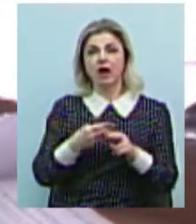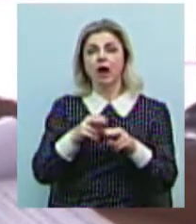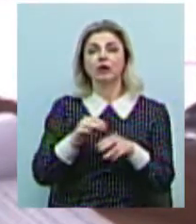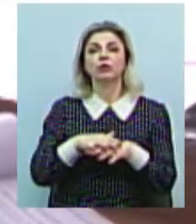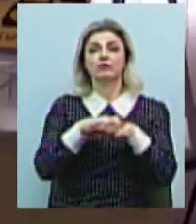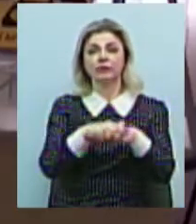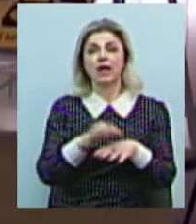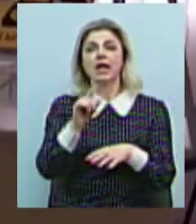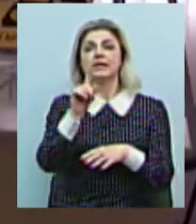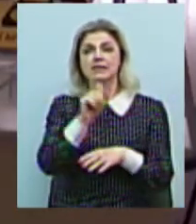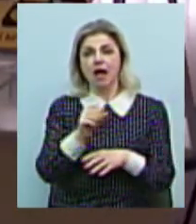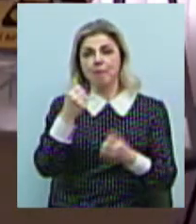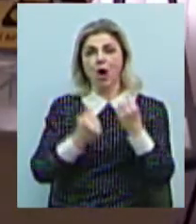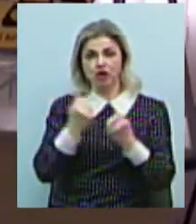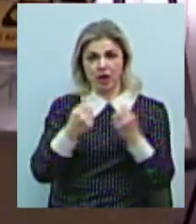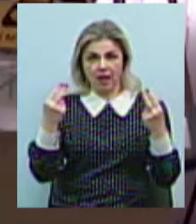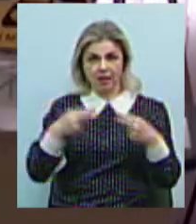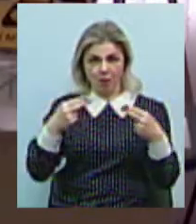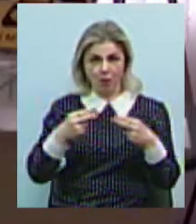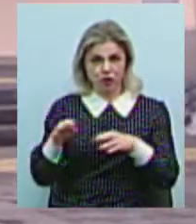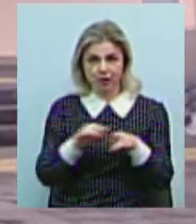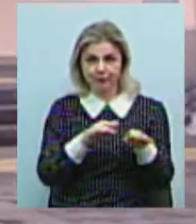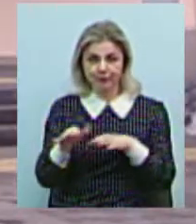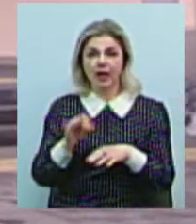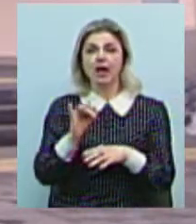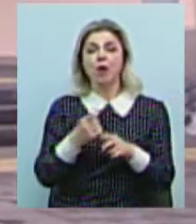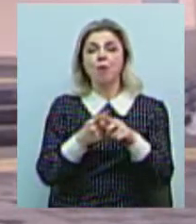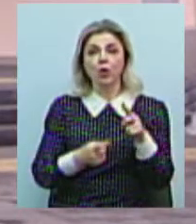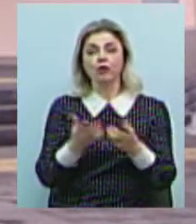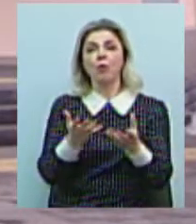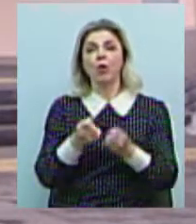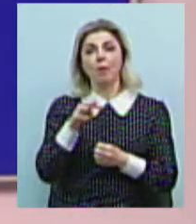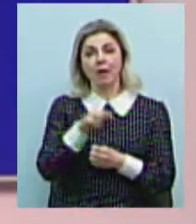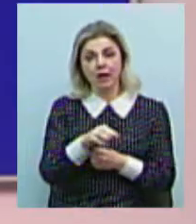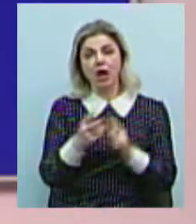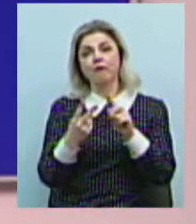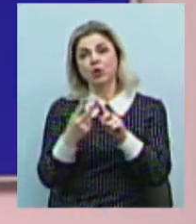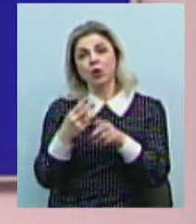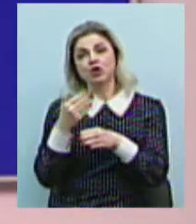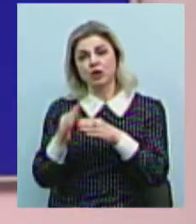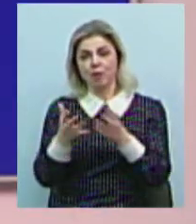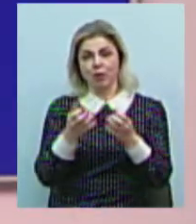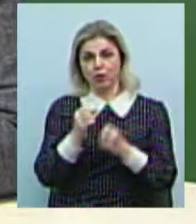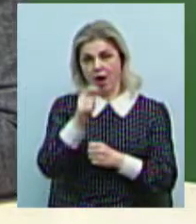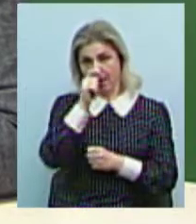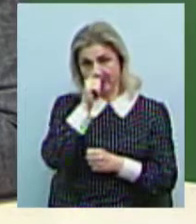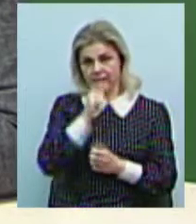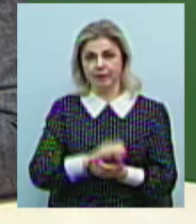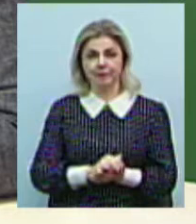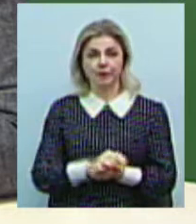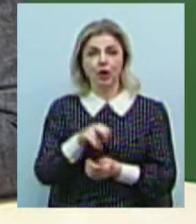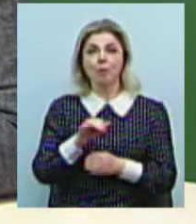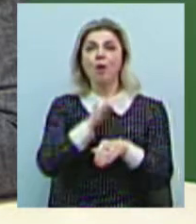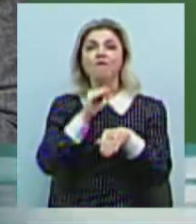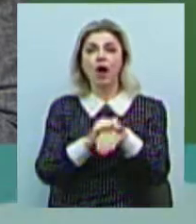розмитнення автівок з іноземною реєстрацією. Половину суми пенсіонери отримують в березні, другу – в квітні, розповідають в пенсійному фонді. По факту